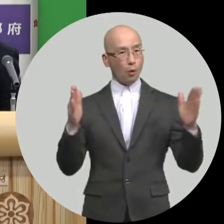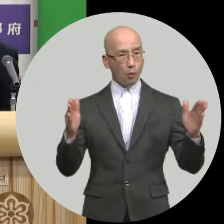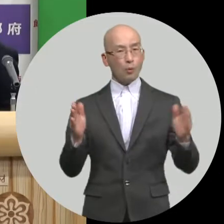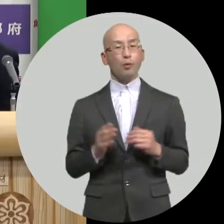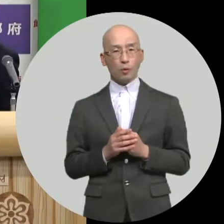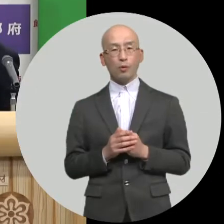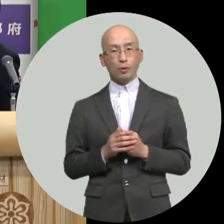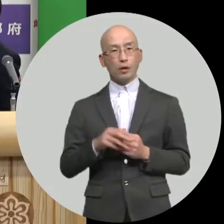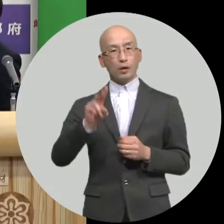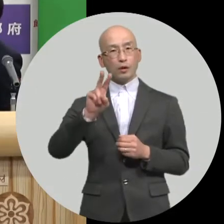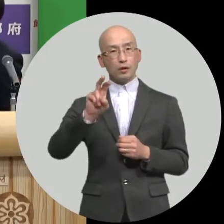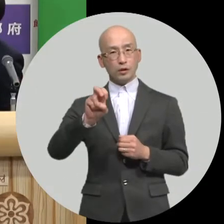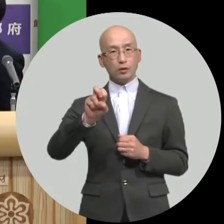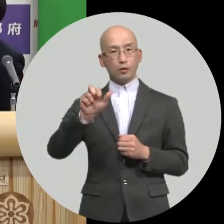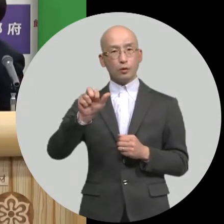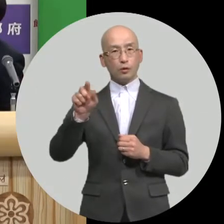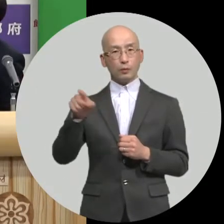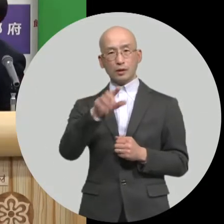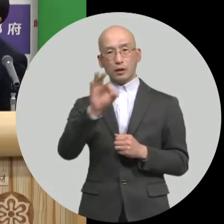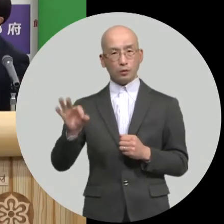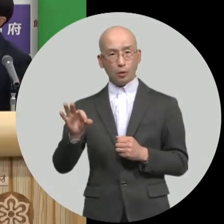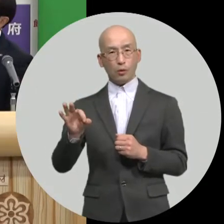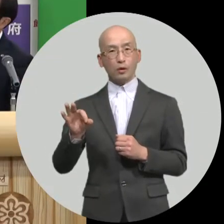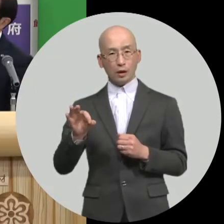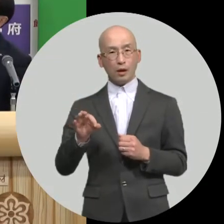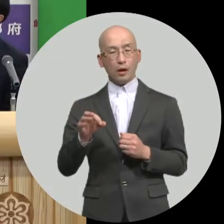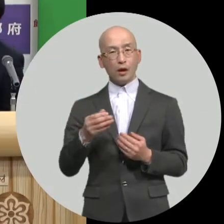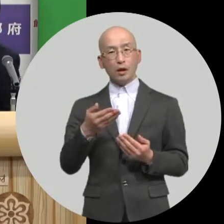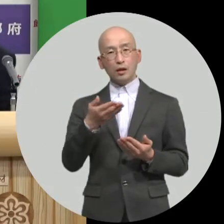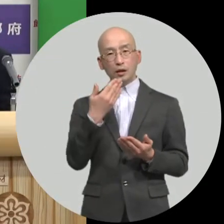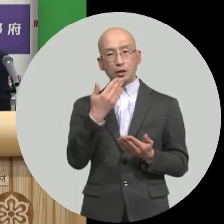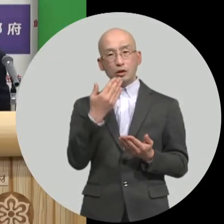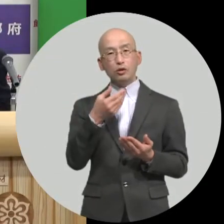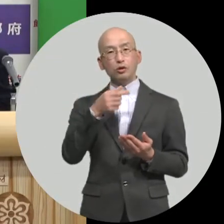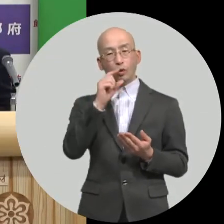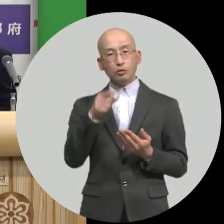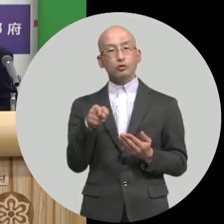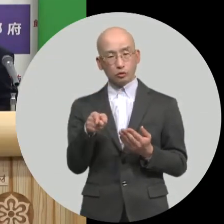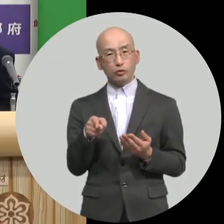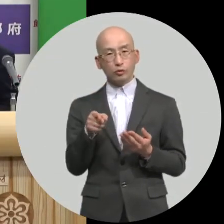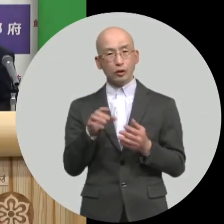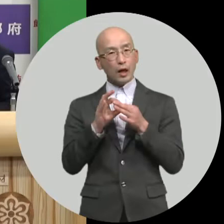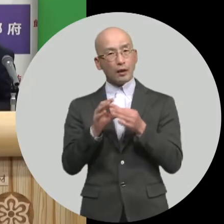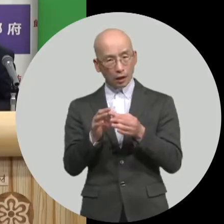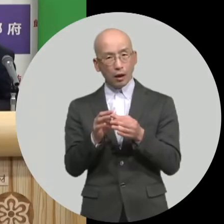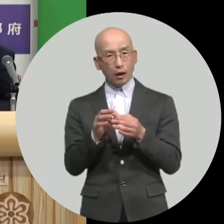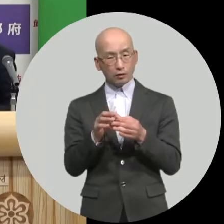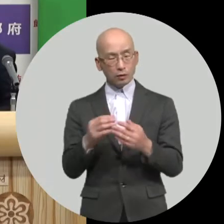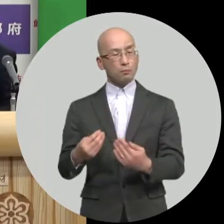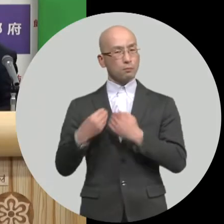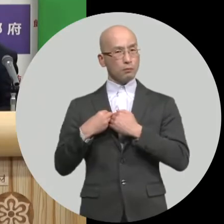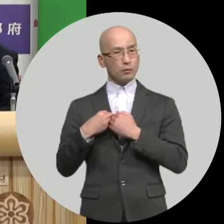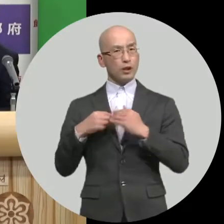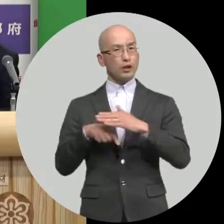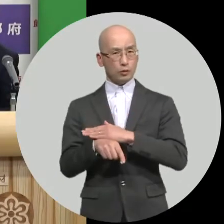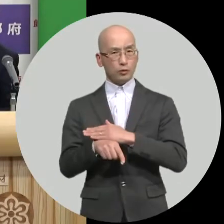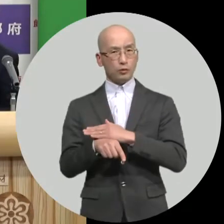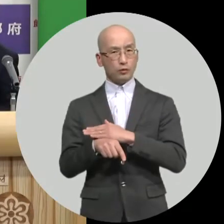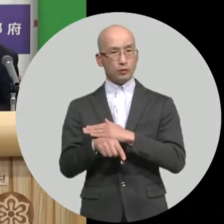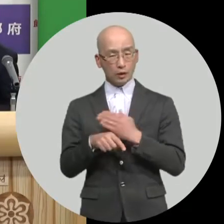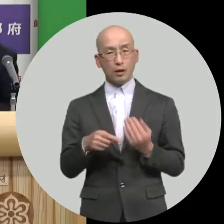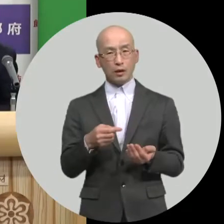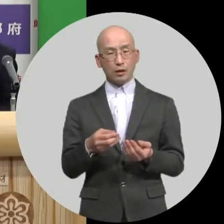25%、4分の1が、飲食を伴う会合に起因をしているということで、それで飲食で感染し、それが